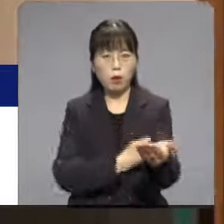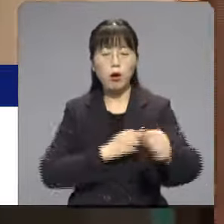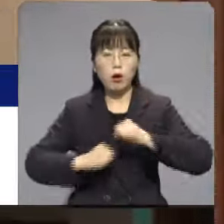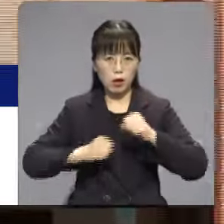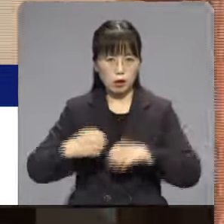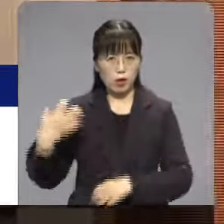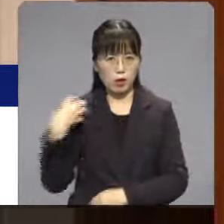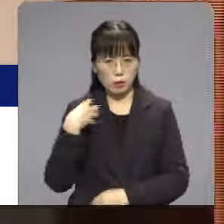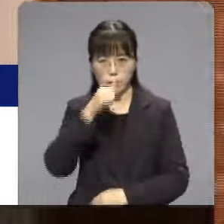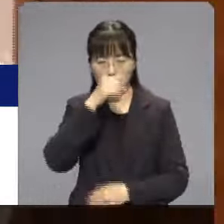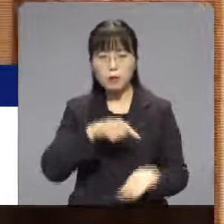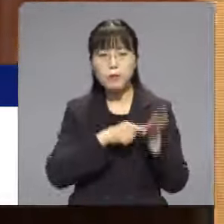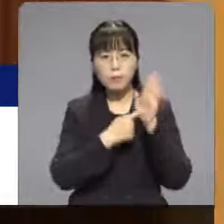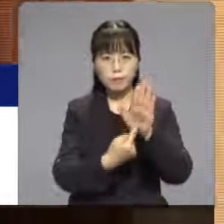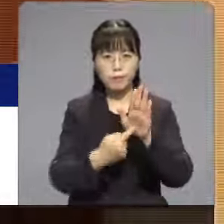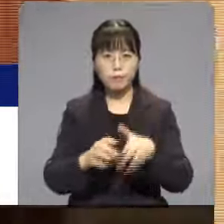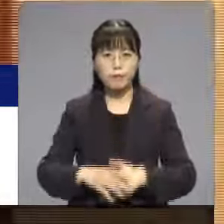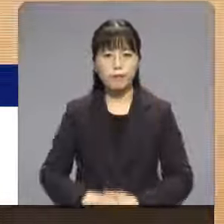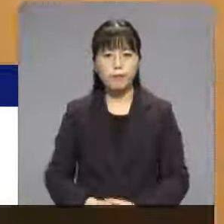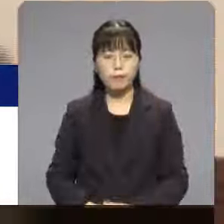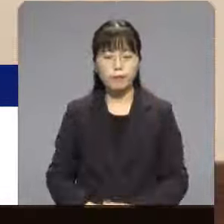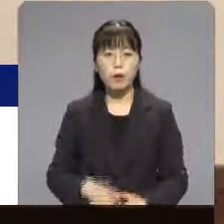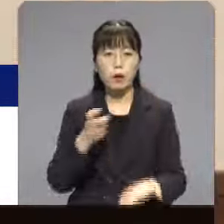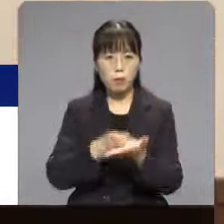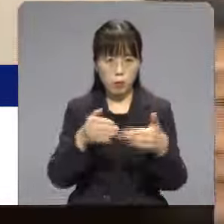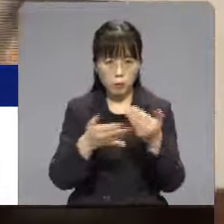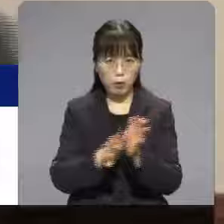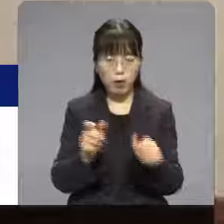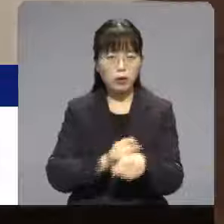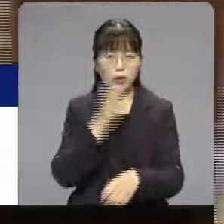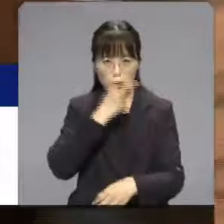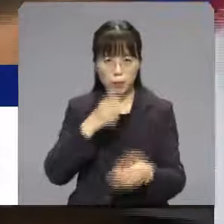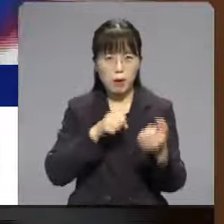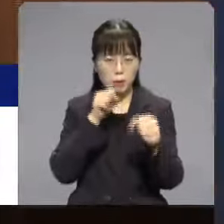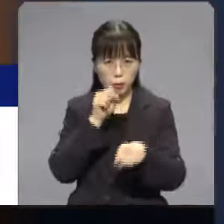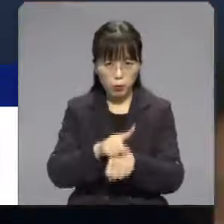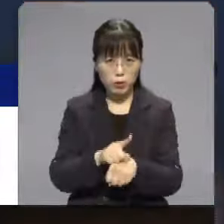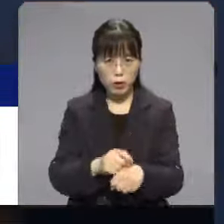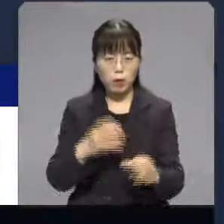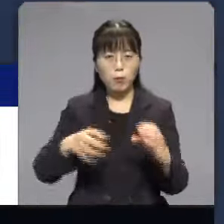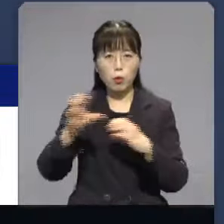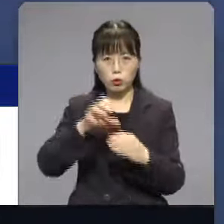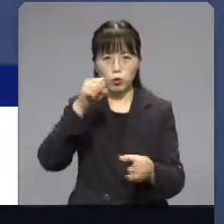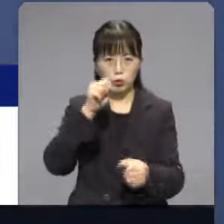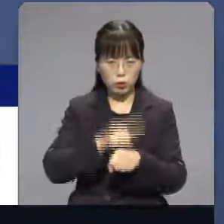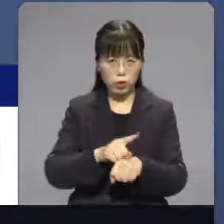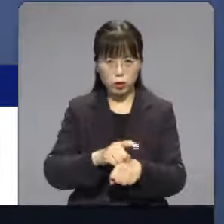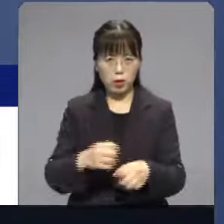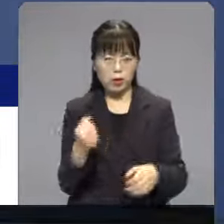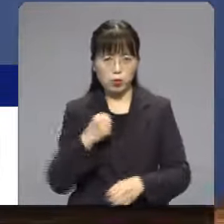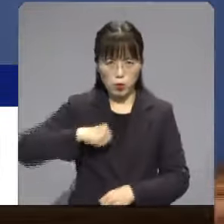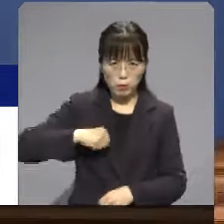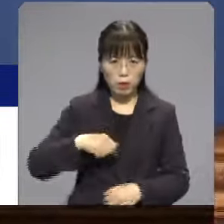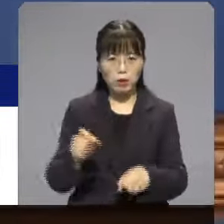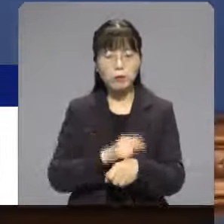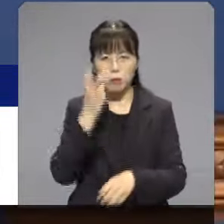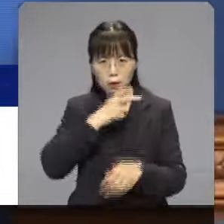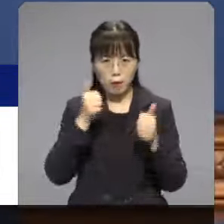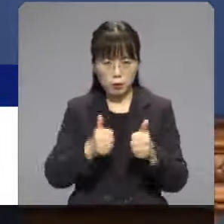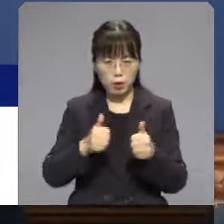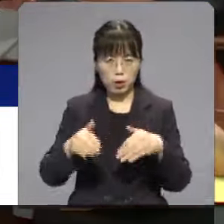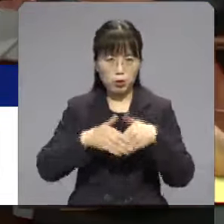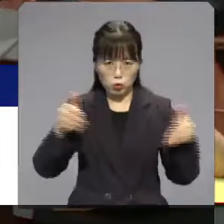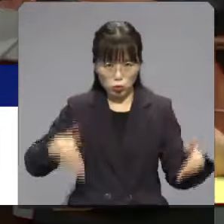의무가 있다고 밝혔습니다 법무부는 특검의 본질인 보충성의 원칙을 위반하며 특별 검사의 정치적인